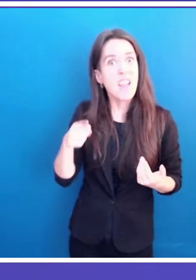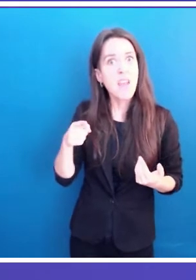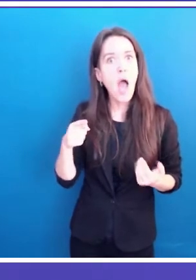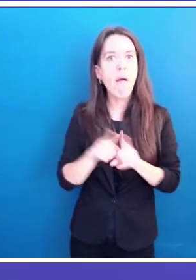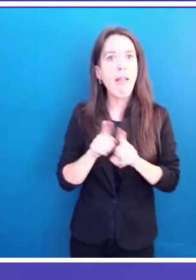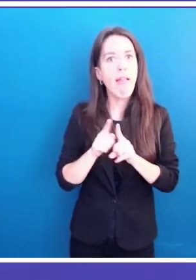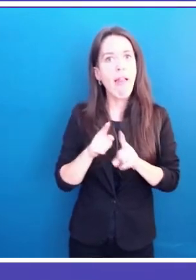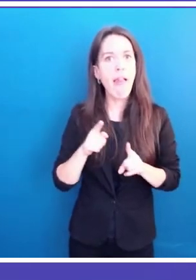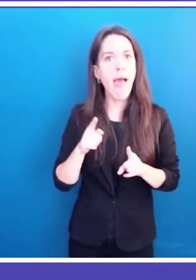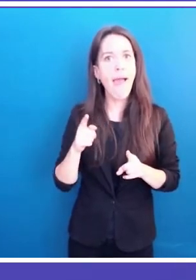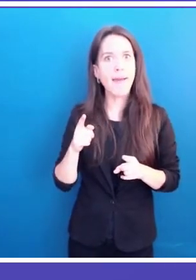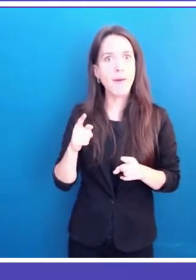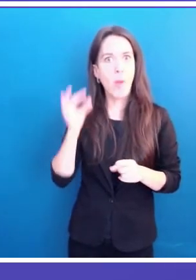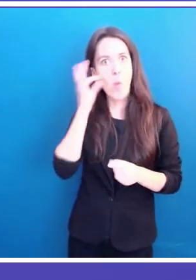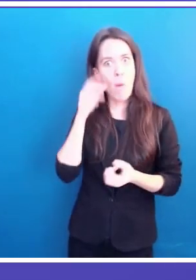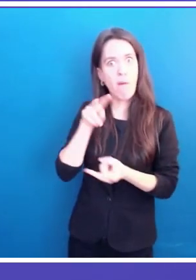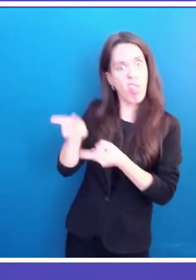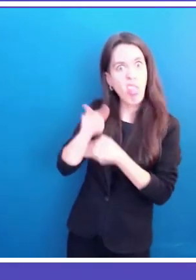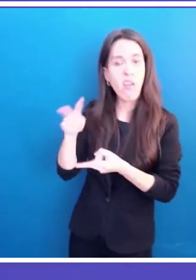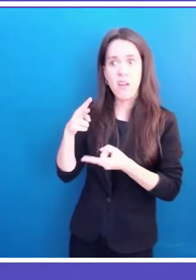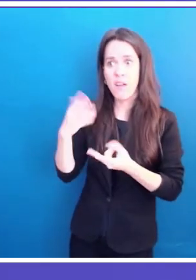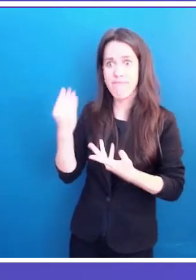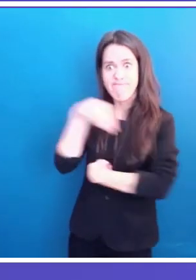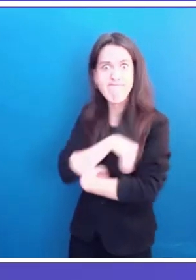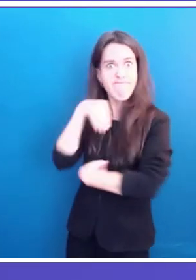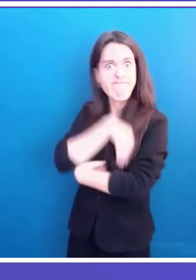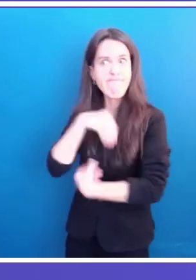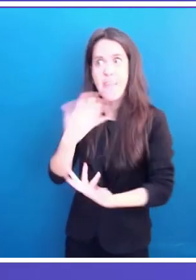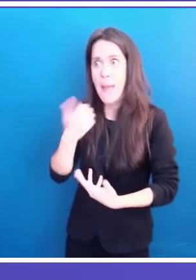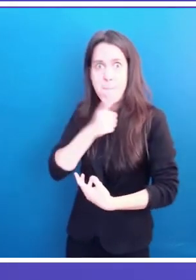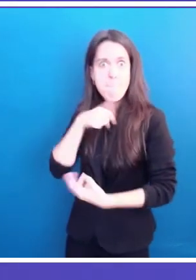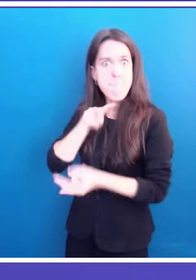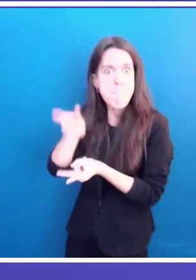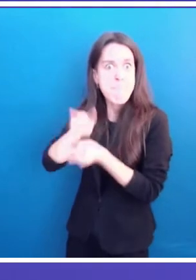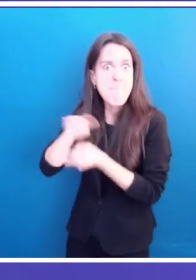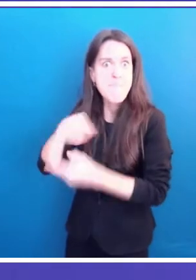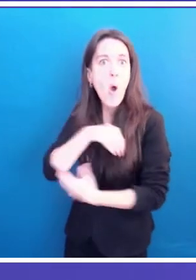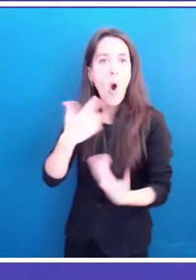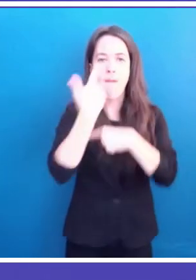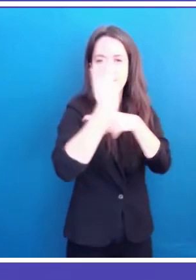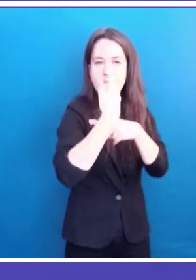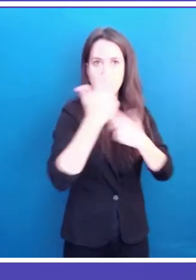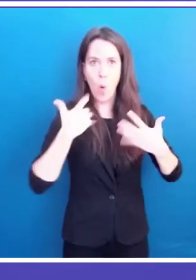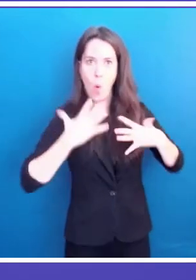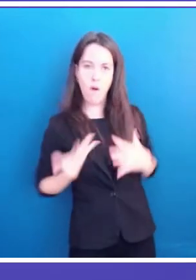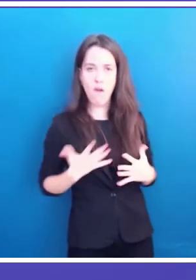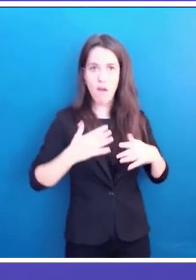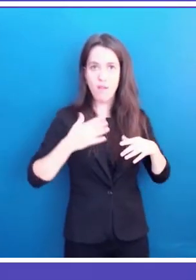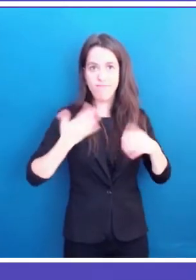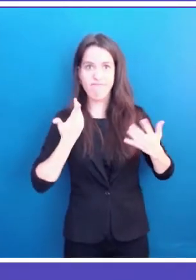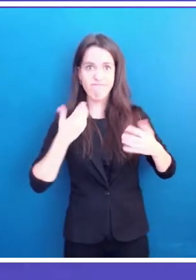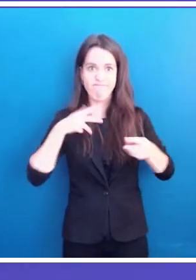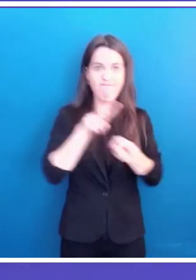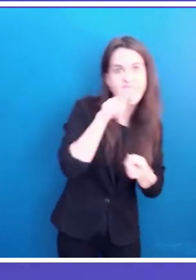واستغلال جنسي أو استغلال لأغراض بورنوغرافية. وكان لدينا الكثير من